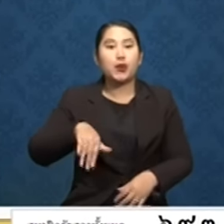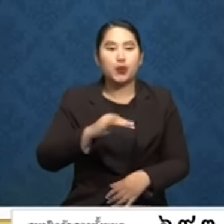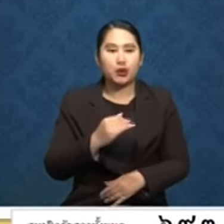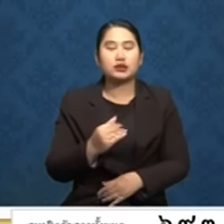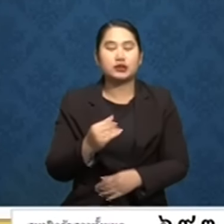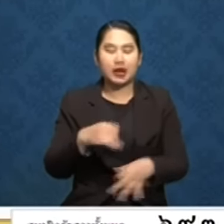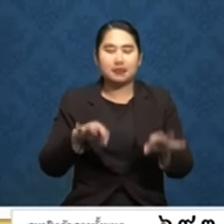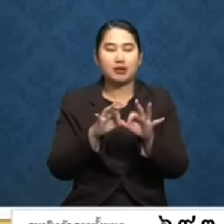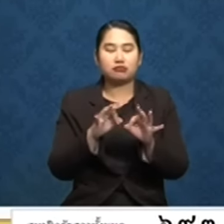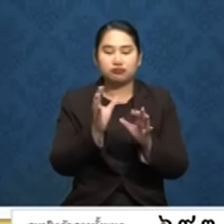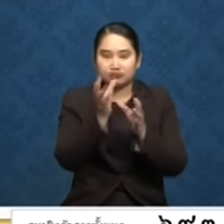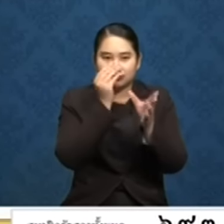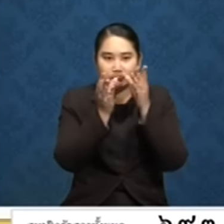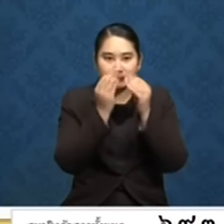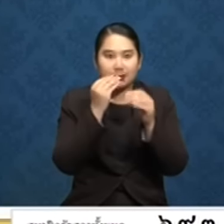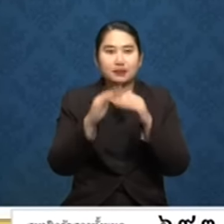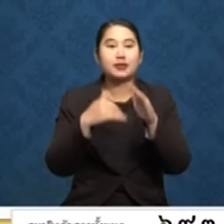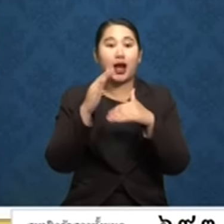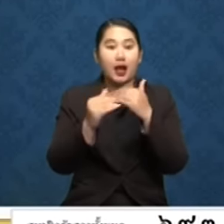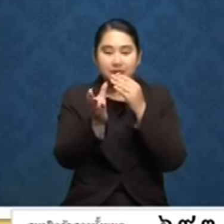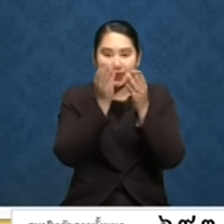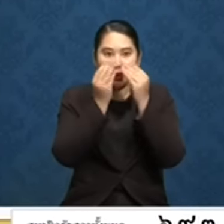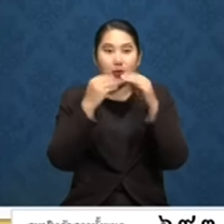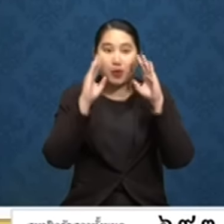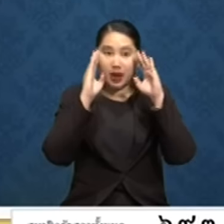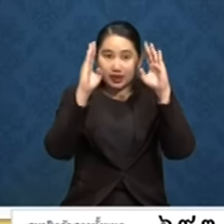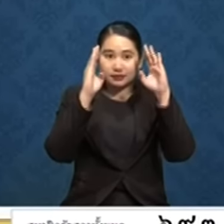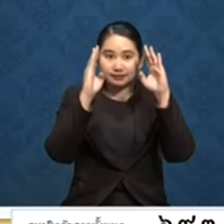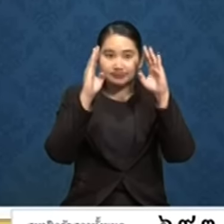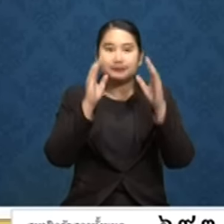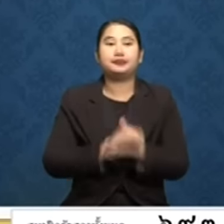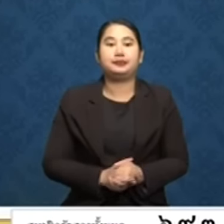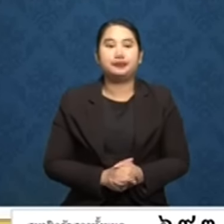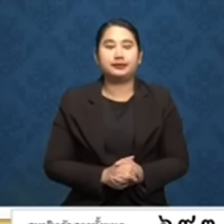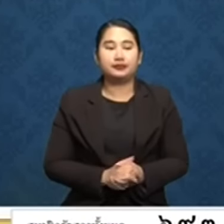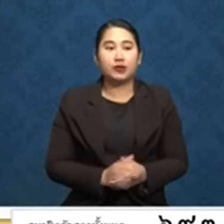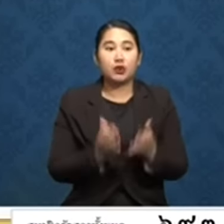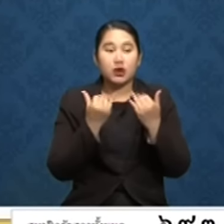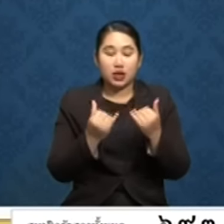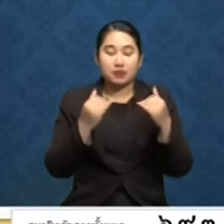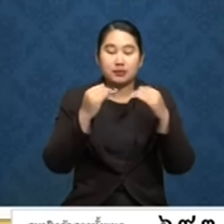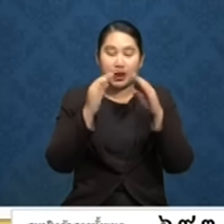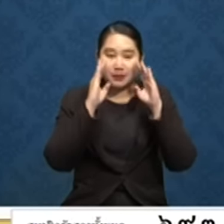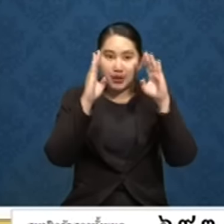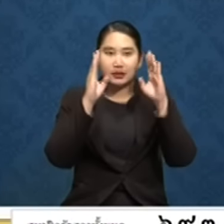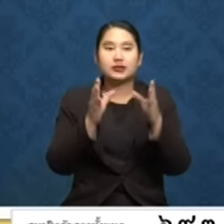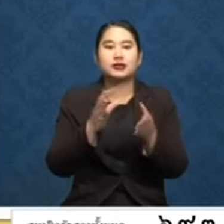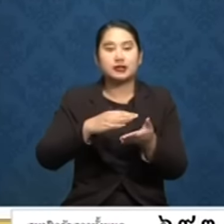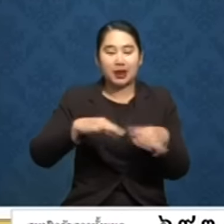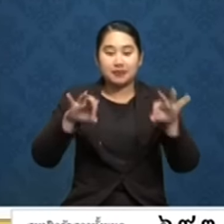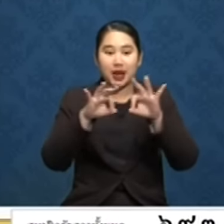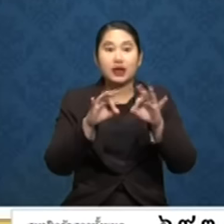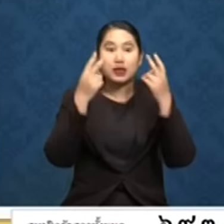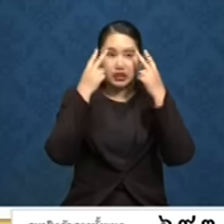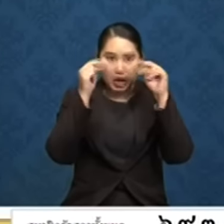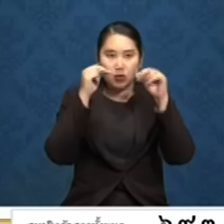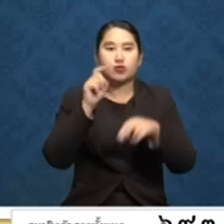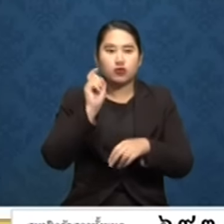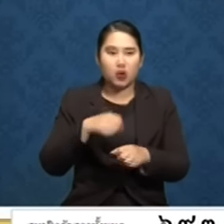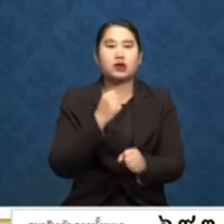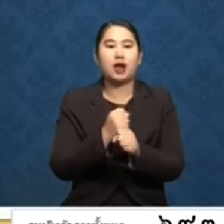ก้าวผ่านมันไปด้วยกันเรียนรู้และเก็บรับบทเรียนและนี่คือสิ่งบทเรียนสำคัญที่นายกรัฐมนตรีที่จะต้องนำประเ